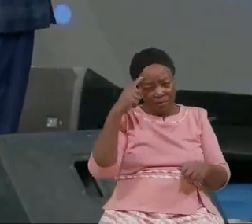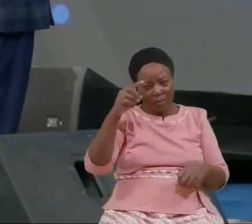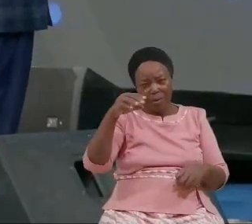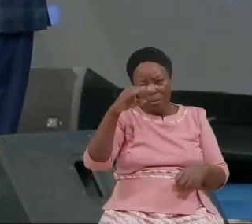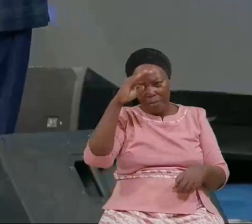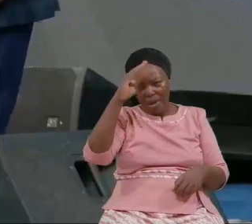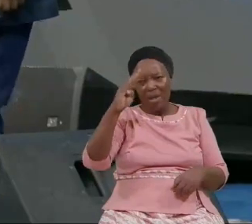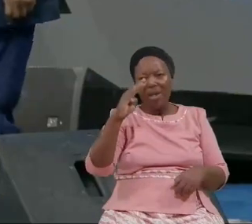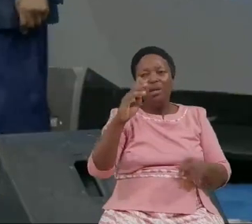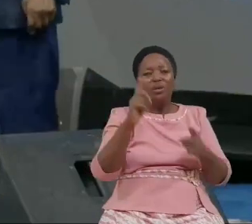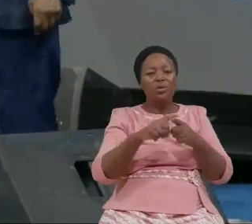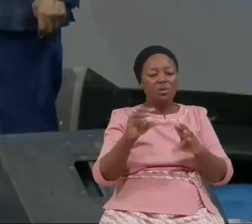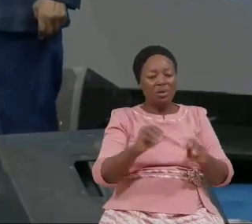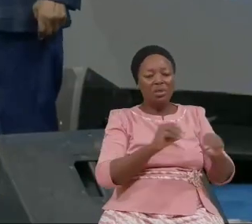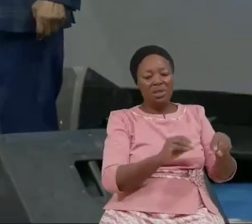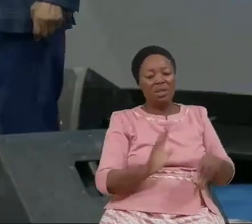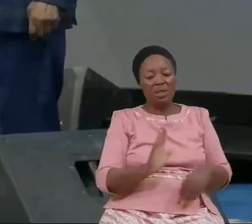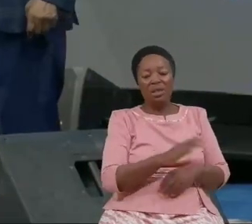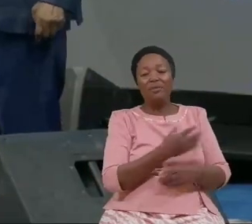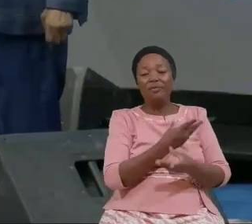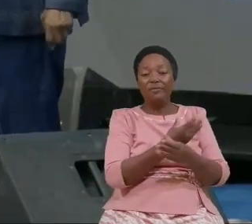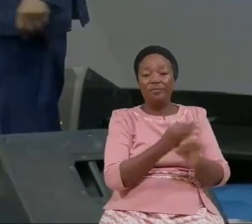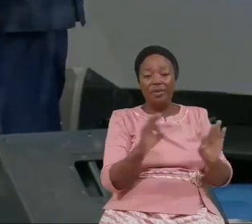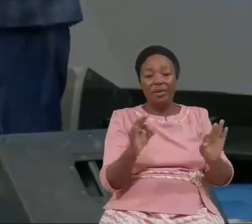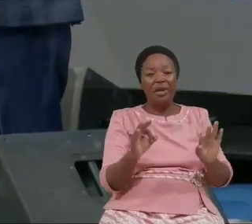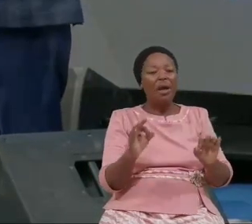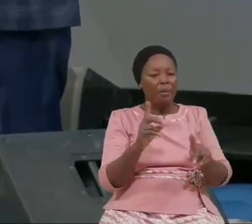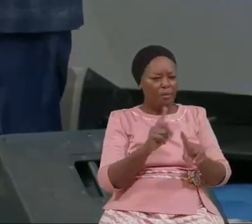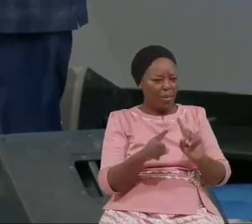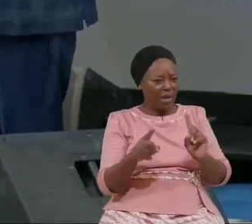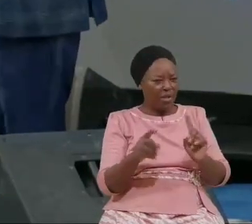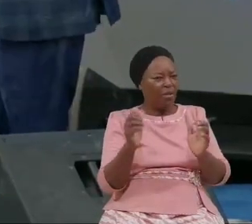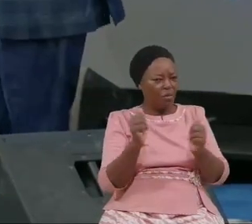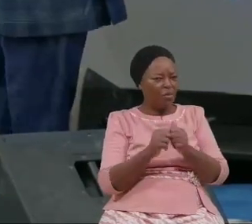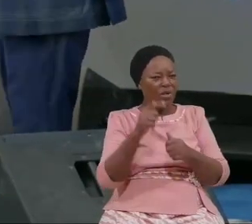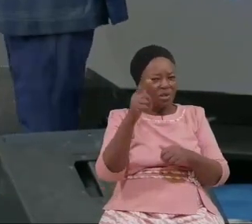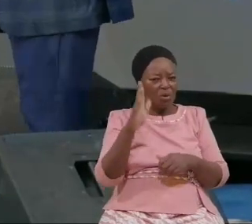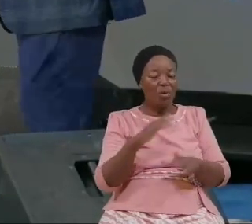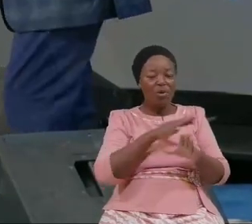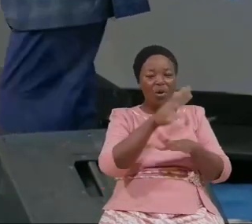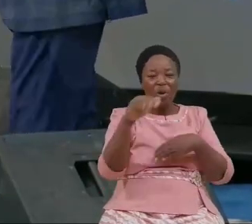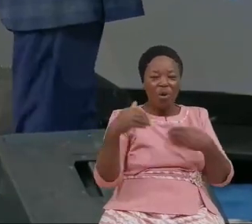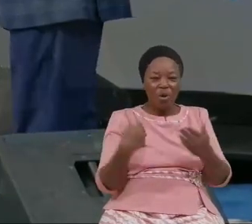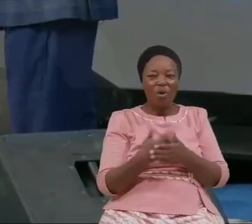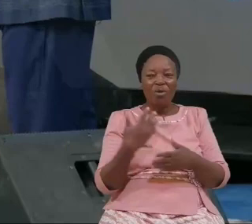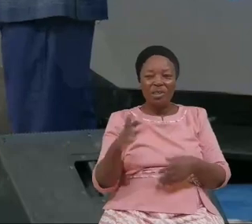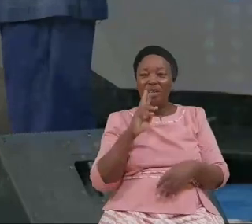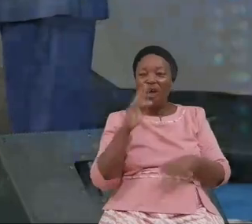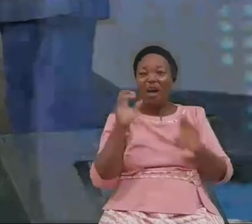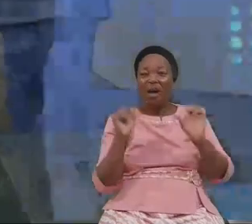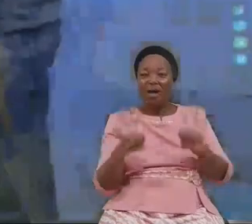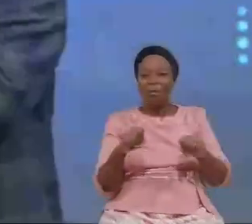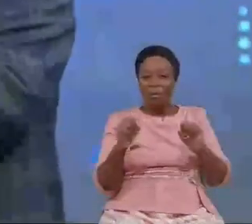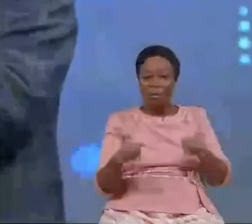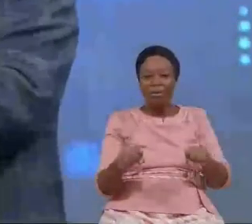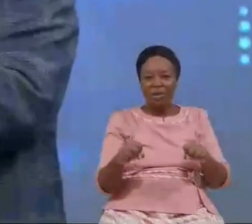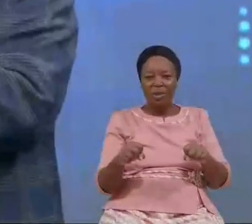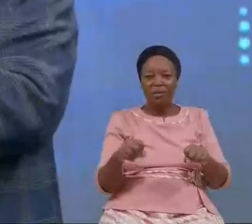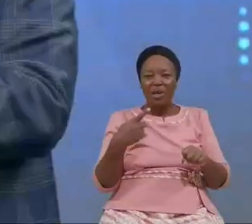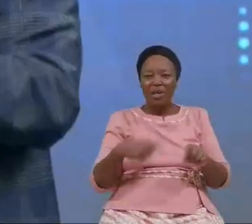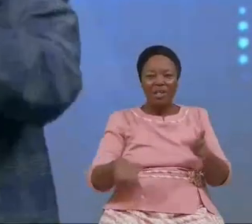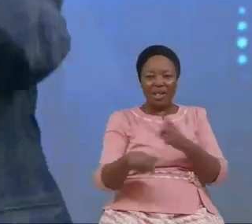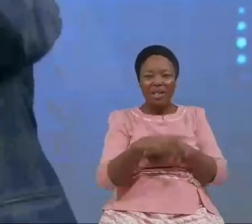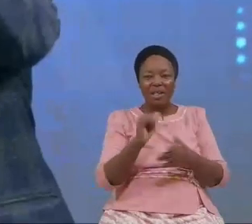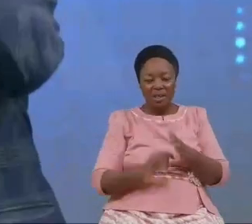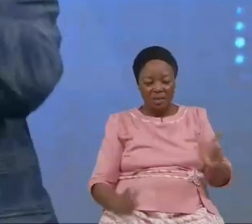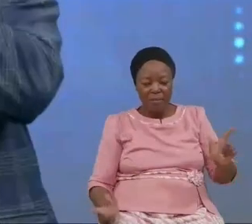hommes mais avec Dieu tout est possible le jour